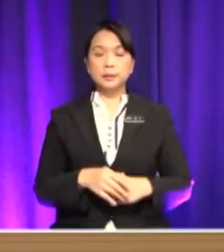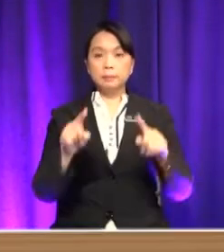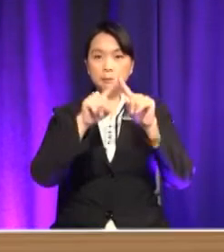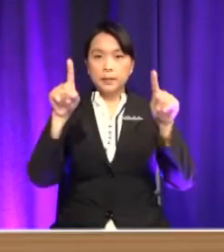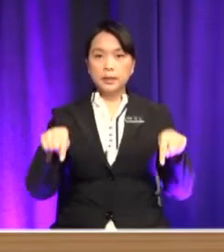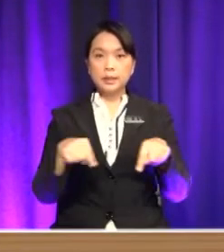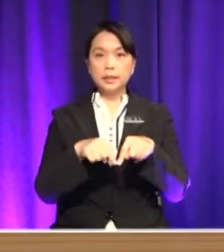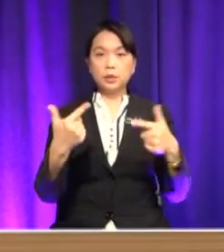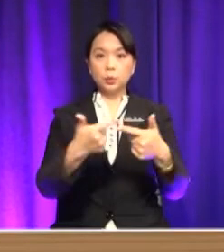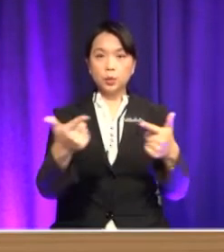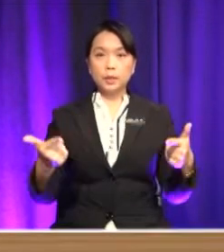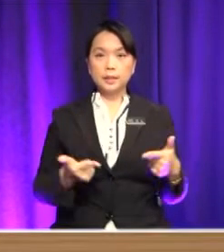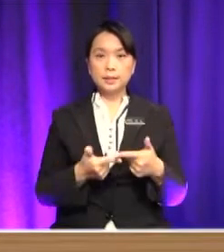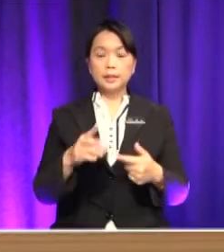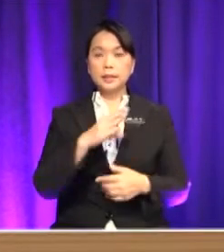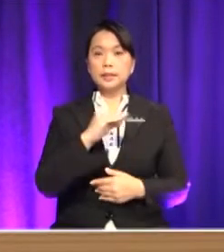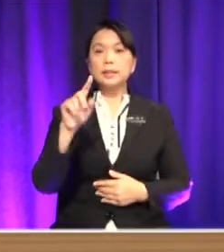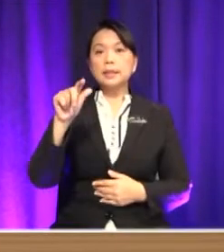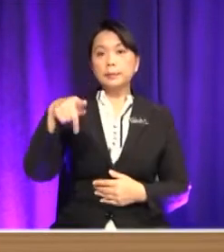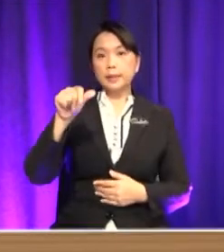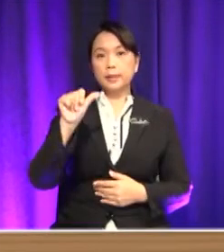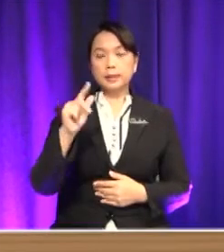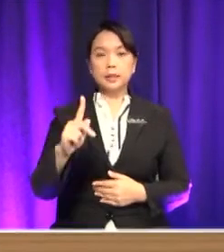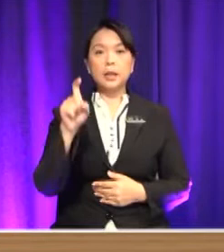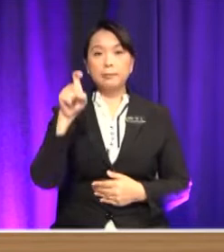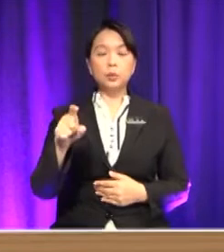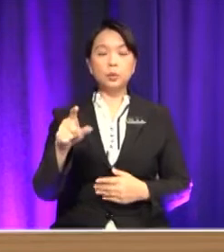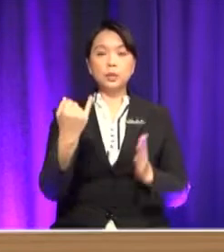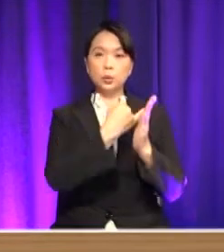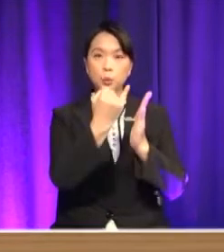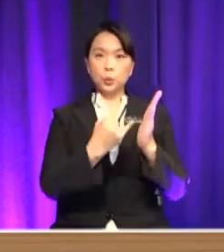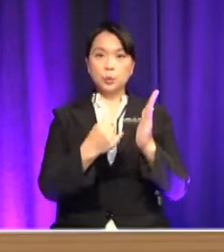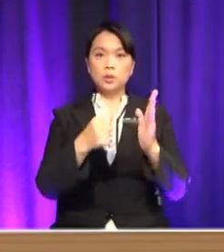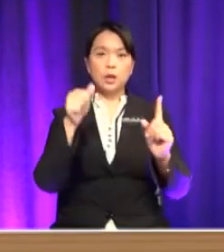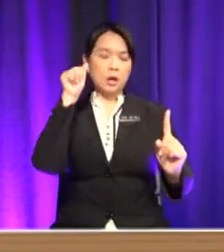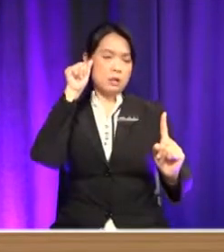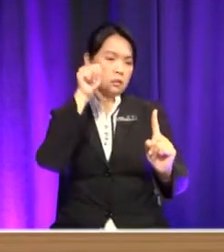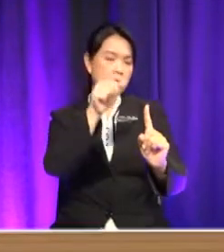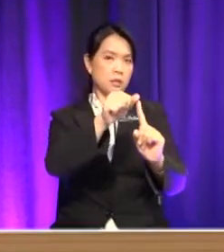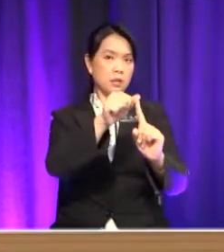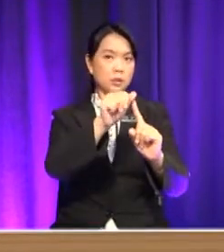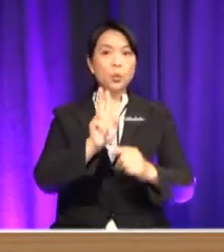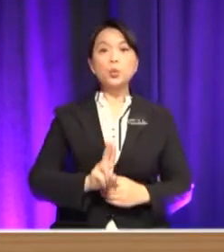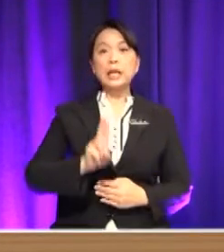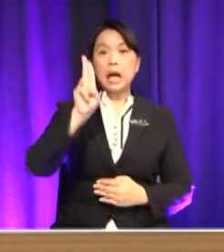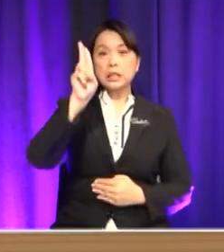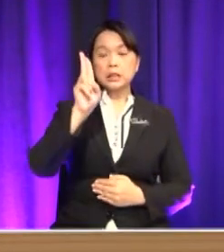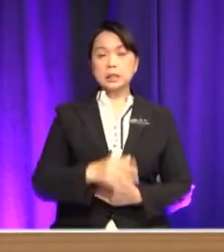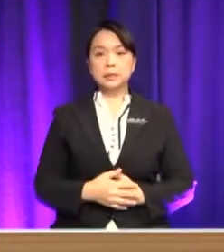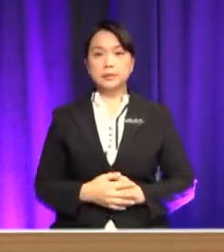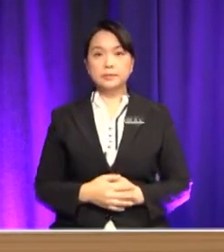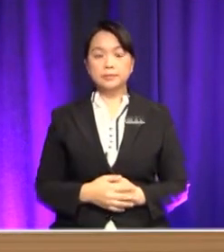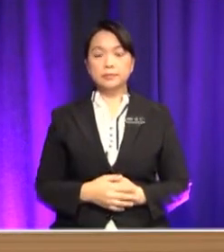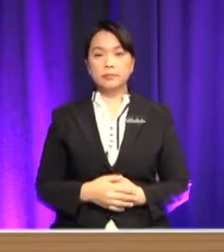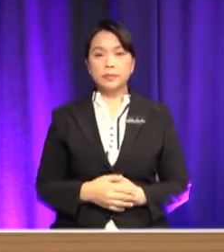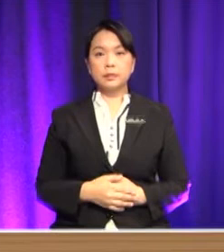dilukis mengikut arah utara. Okey, ini adalah panduan khas. Baik, kita tengok pelan yang selanjutnya